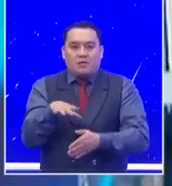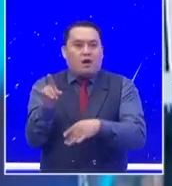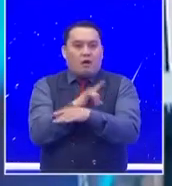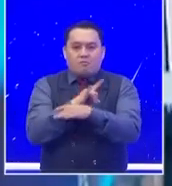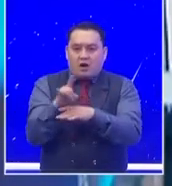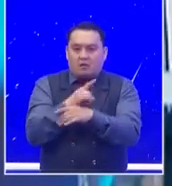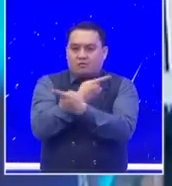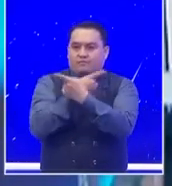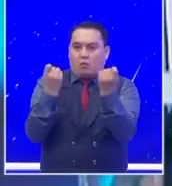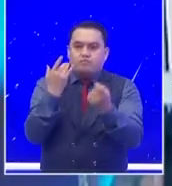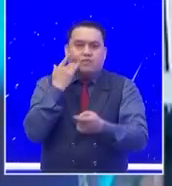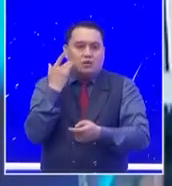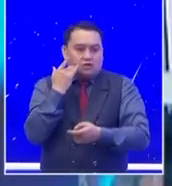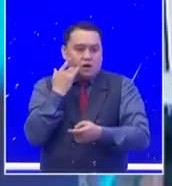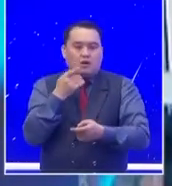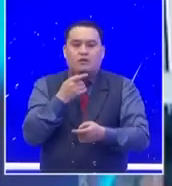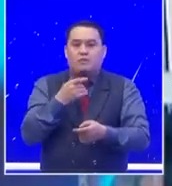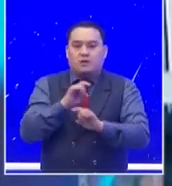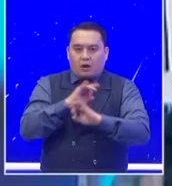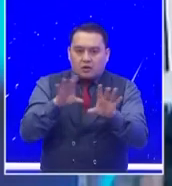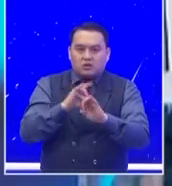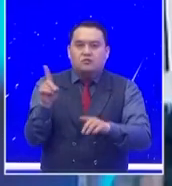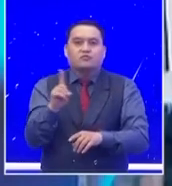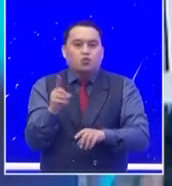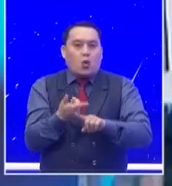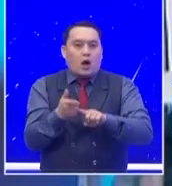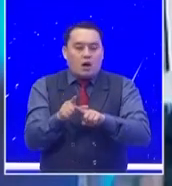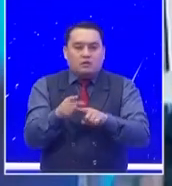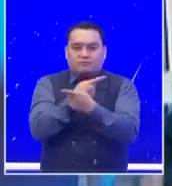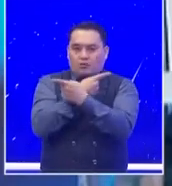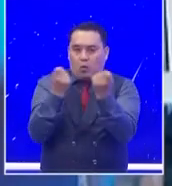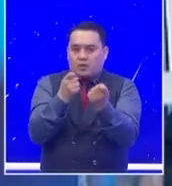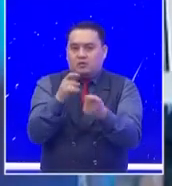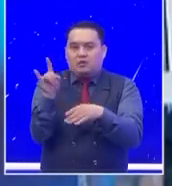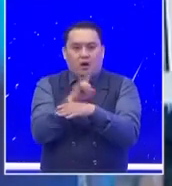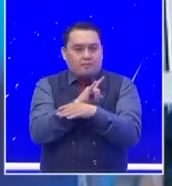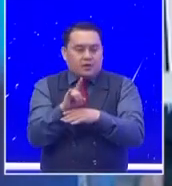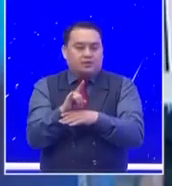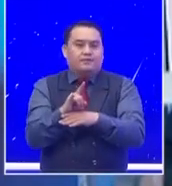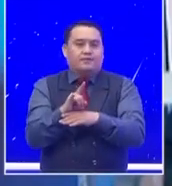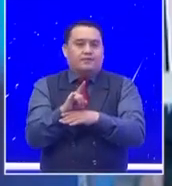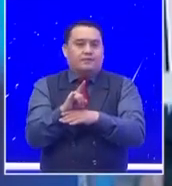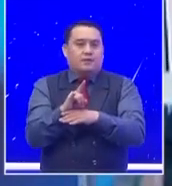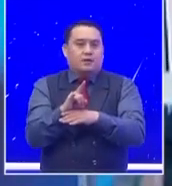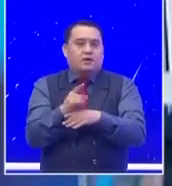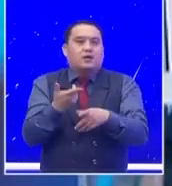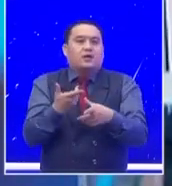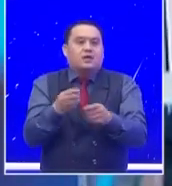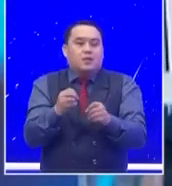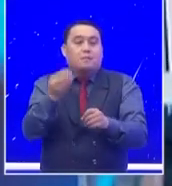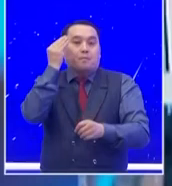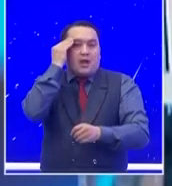рассылке мы постоянно комментируем что данной рассылке не соответствуют действительности те меры которые